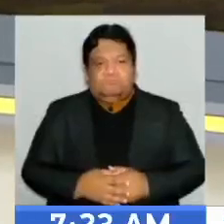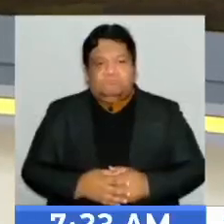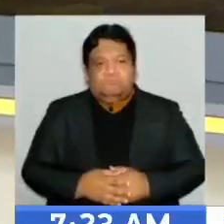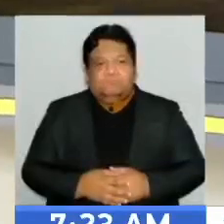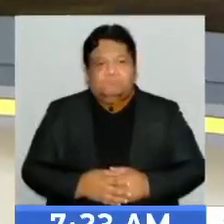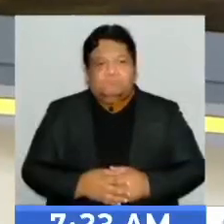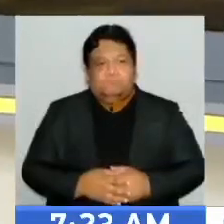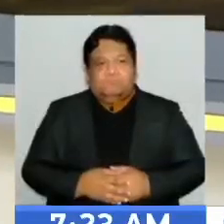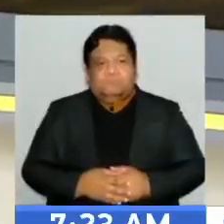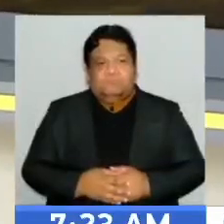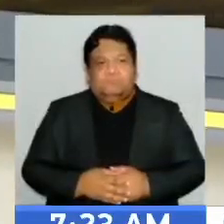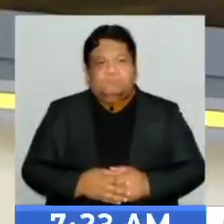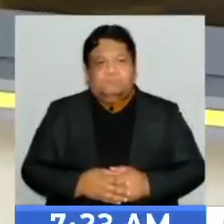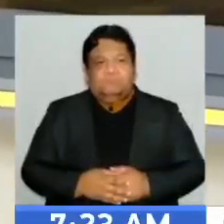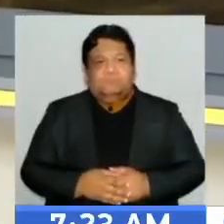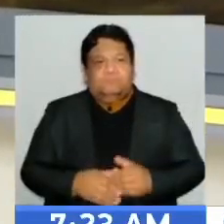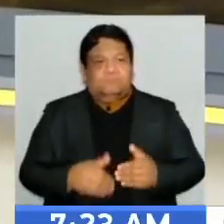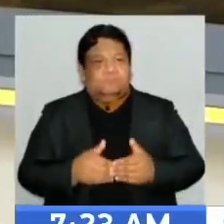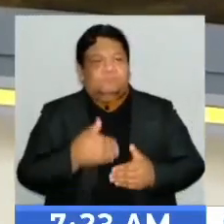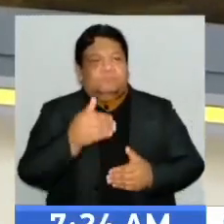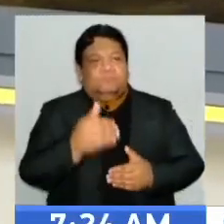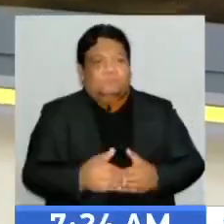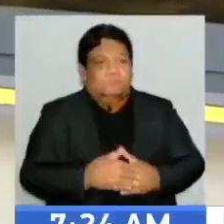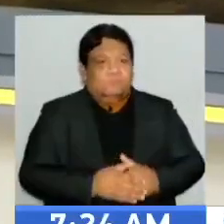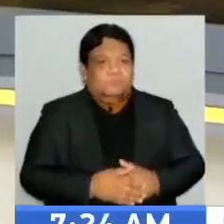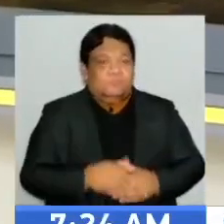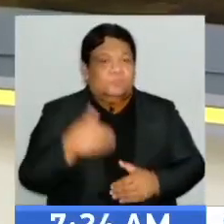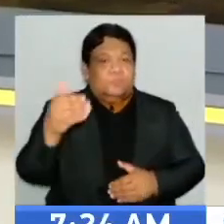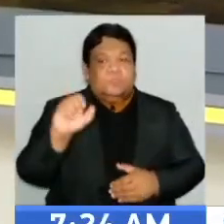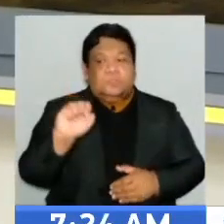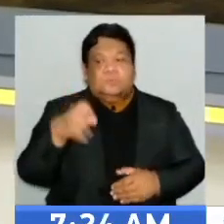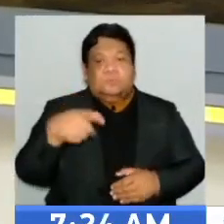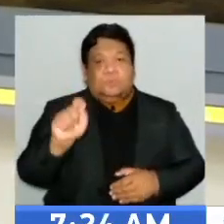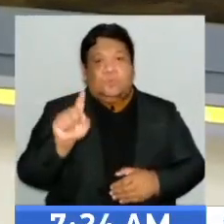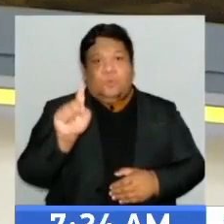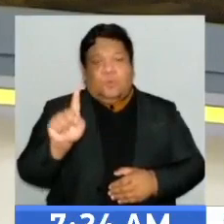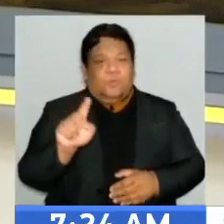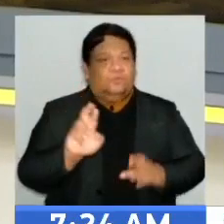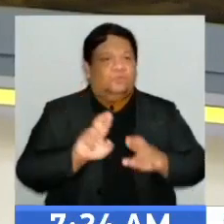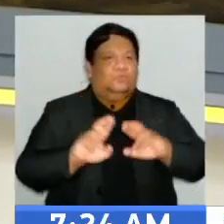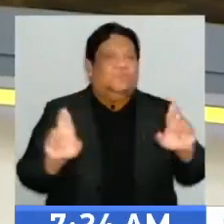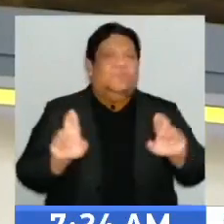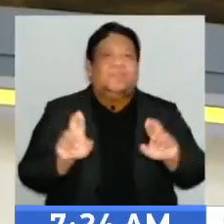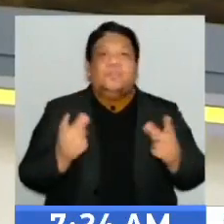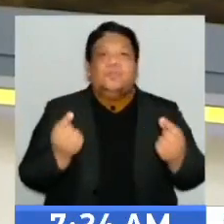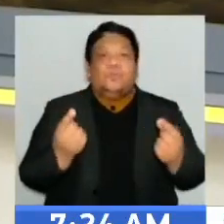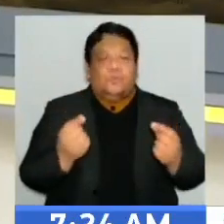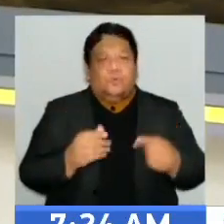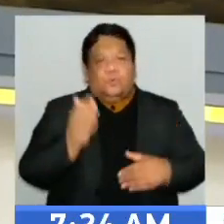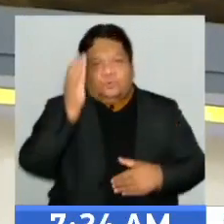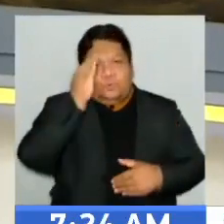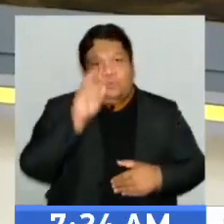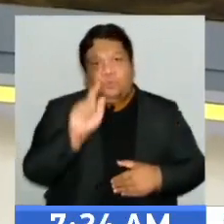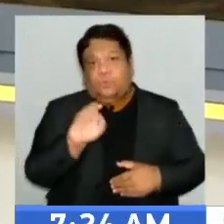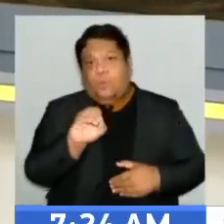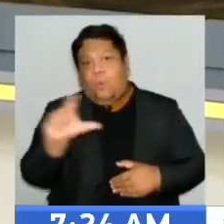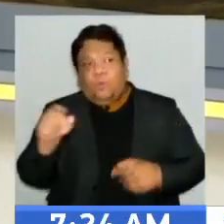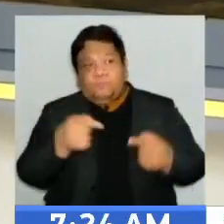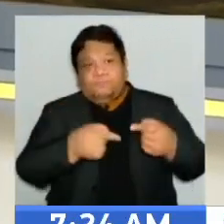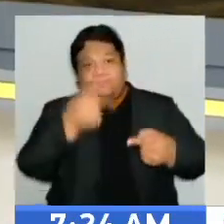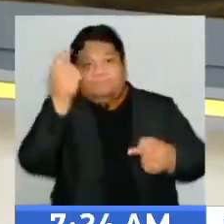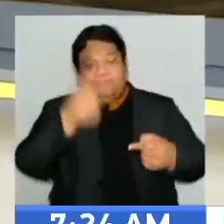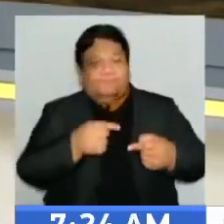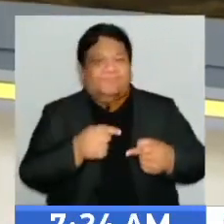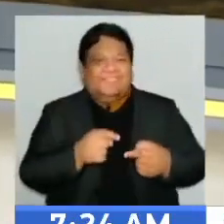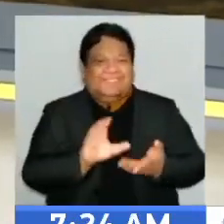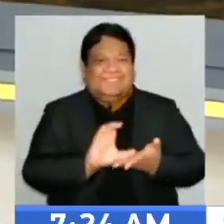Sa September 1 na sisimula ng dalawang buwang dry run ng contactless o cashless toll collection sa ilang expressway. Kaugnay niyan, makakapanayam natin si